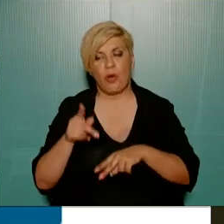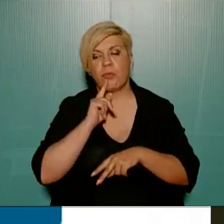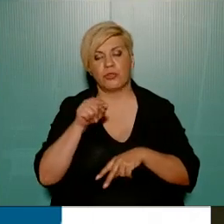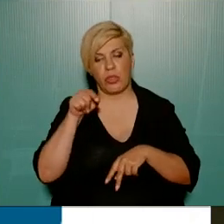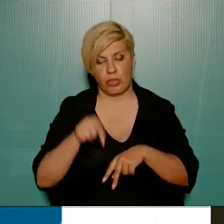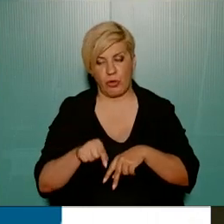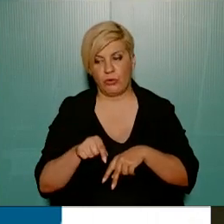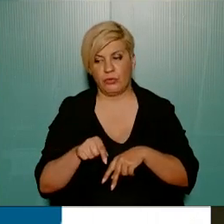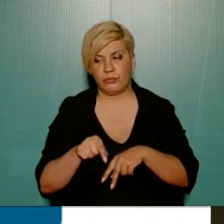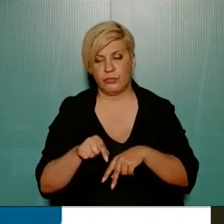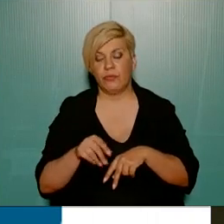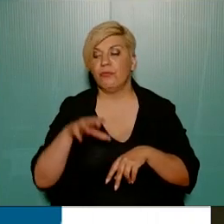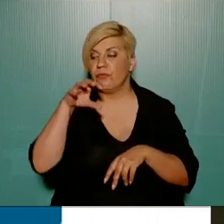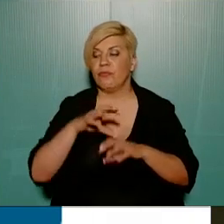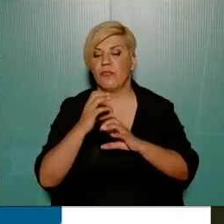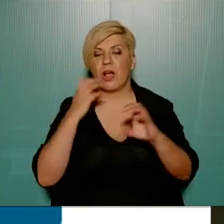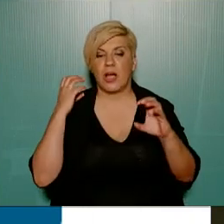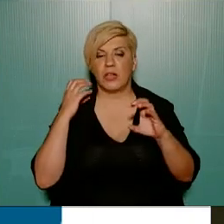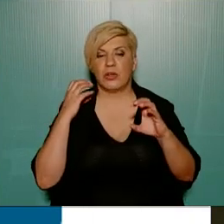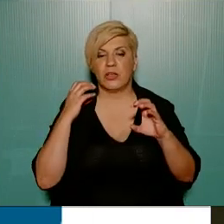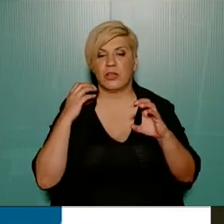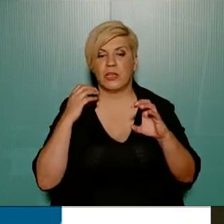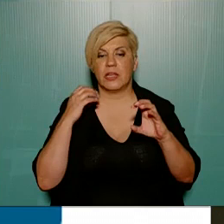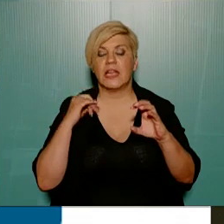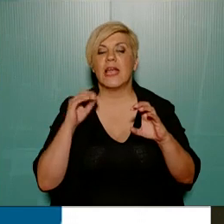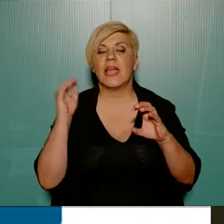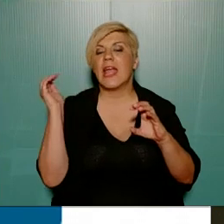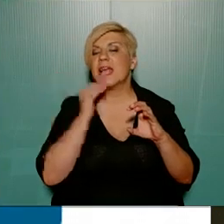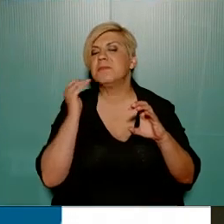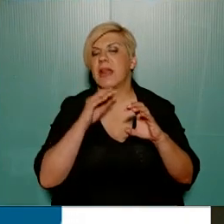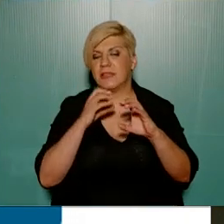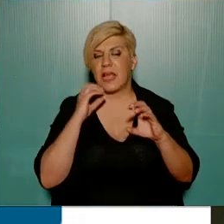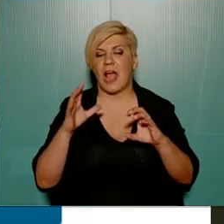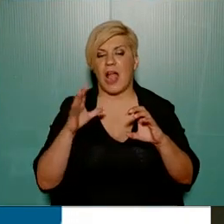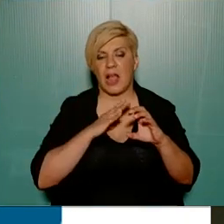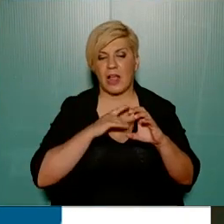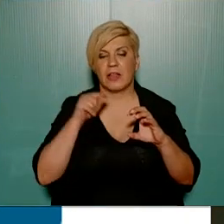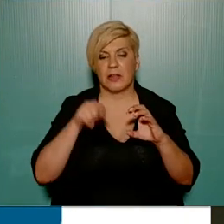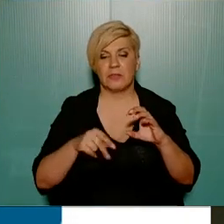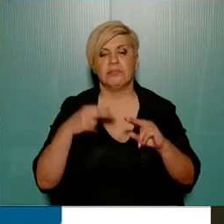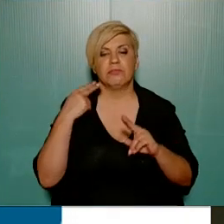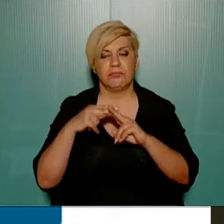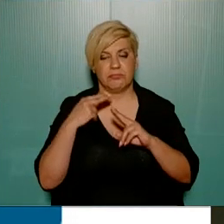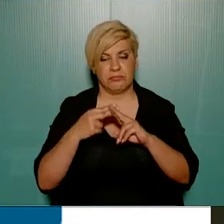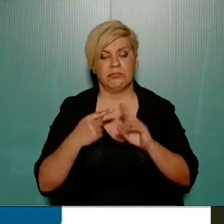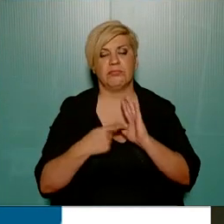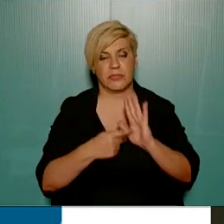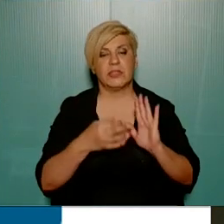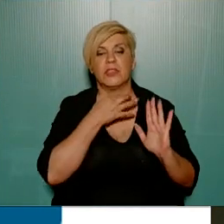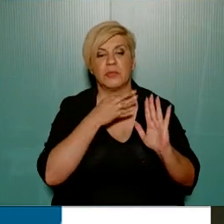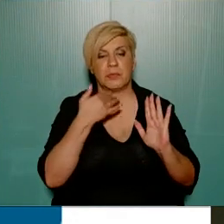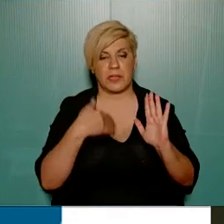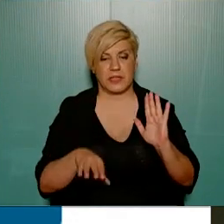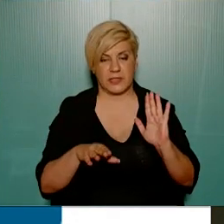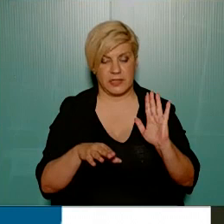εδώ το βαγόνι αυτό, το Orion Express, το οποίο άνθρωποι με μεράκι και αξιοσύνη